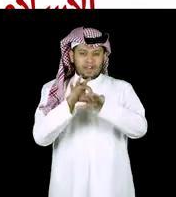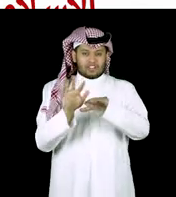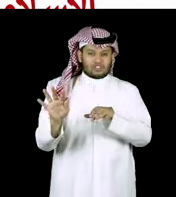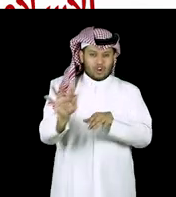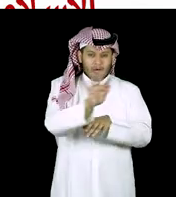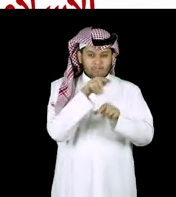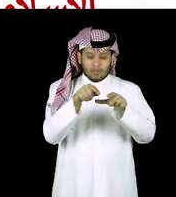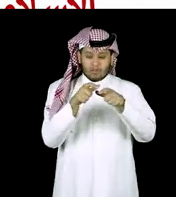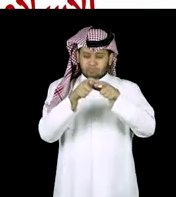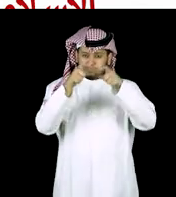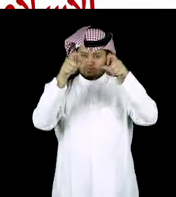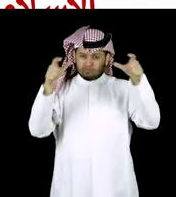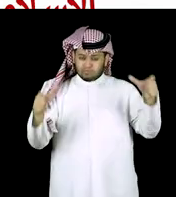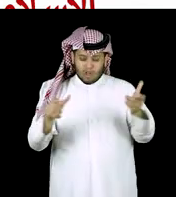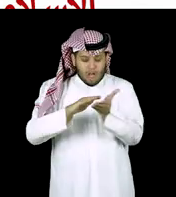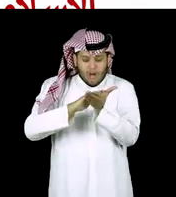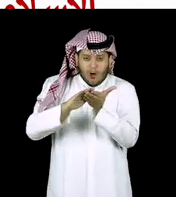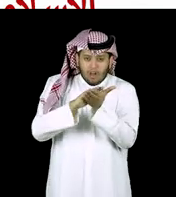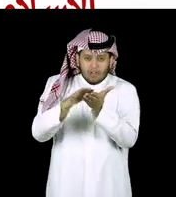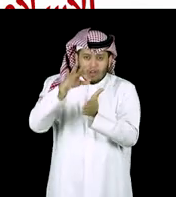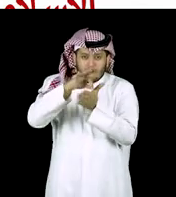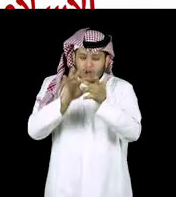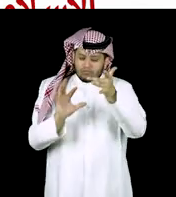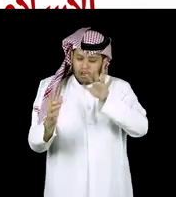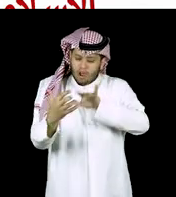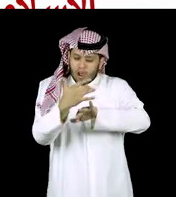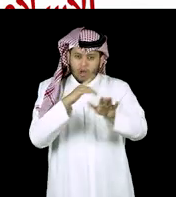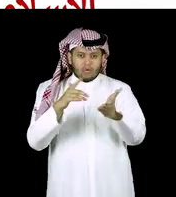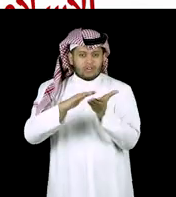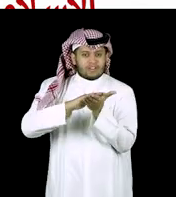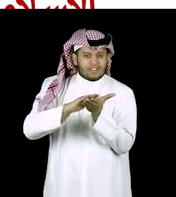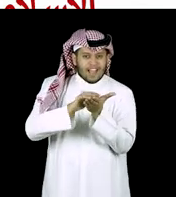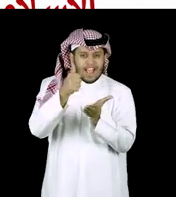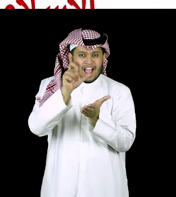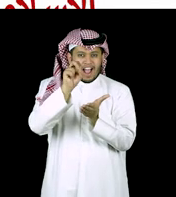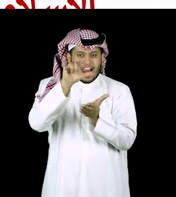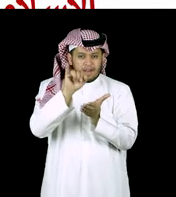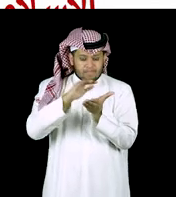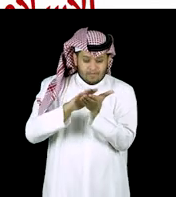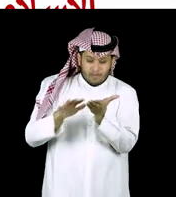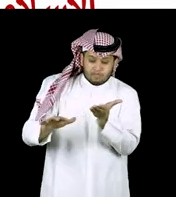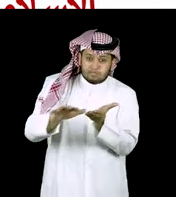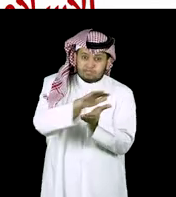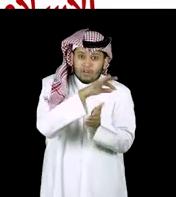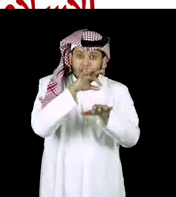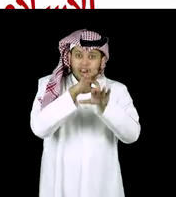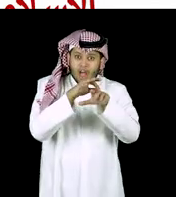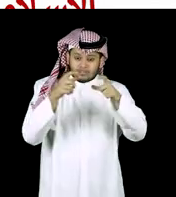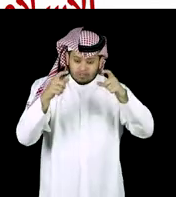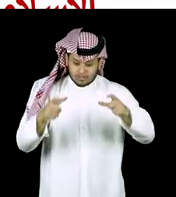تعيش على قطعة من الأرض أي الإقليم،